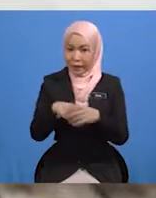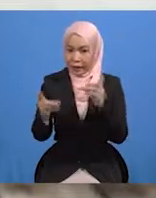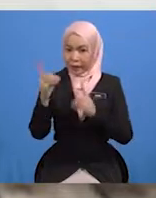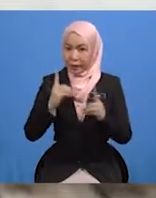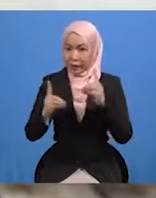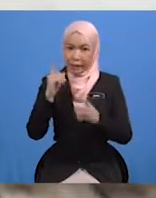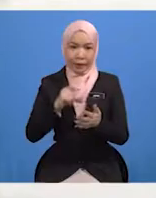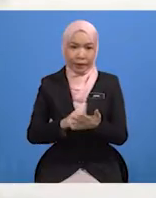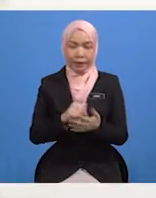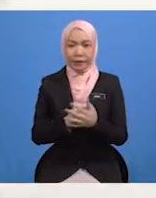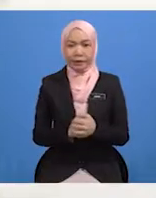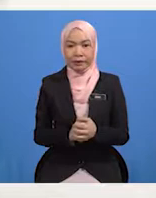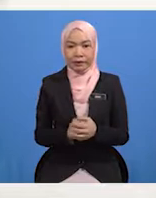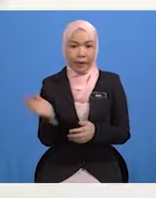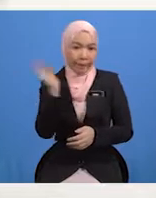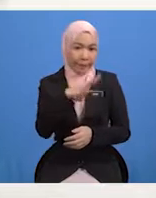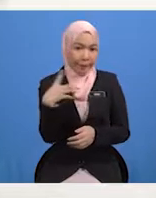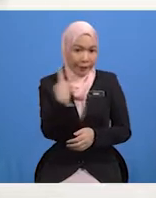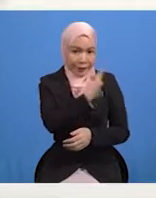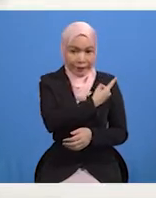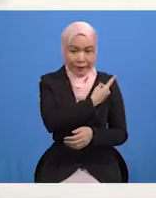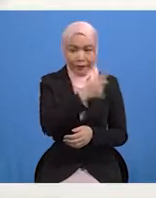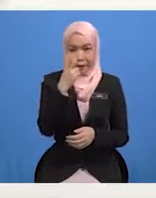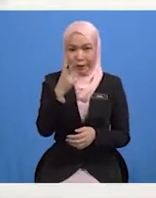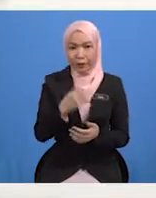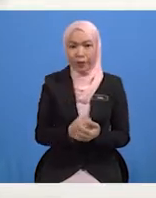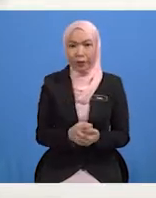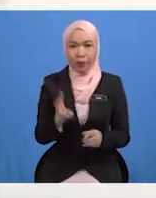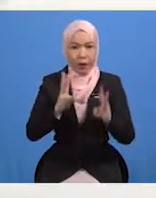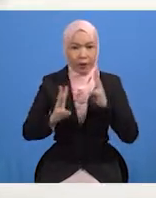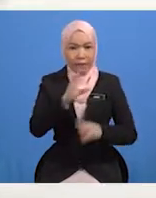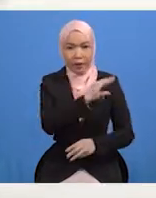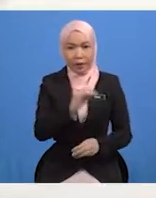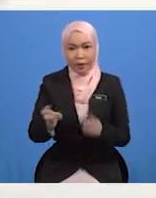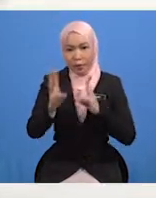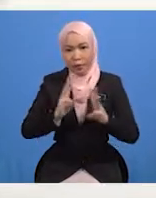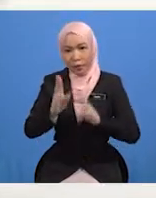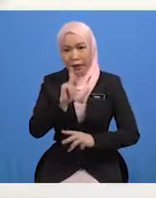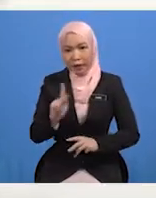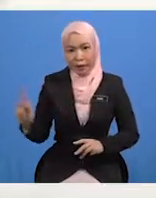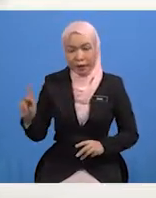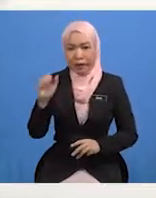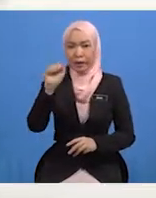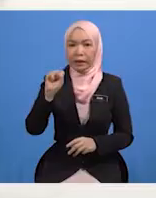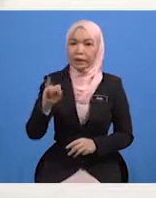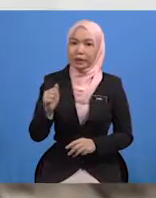ini. Mari kita menganalisis watak dan perwatakan Asiah Samiah.